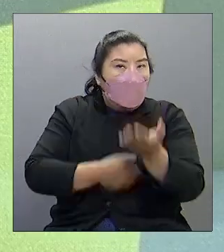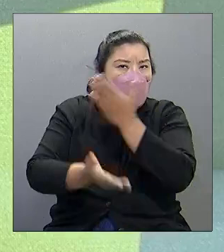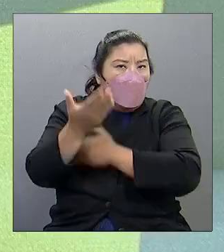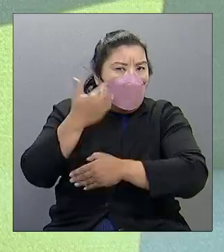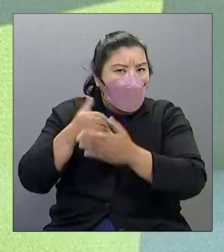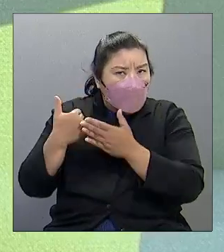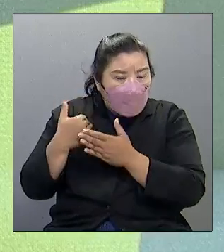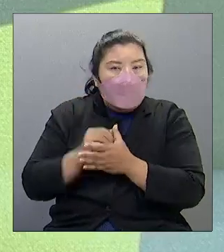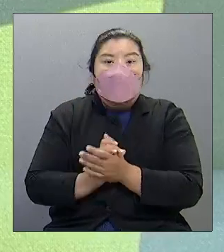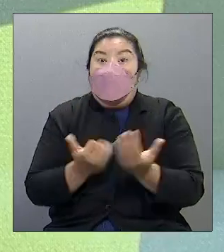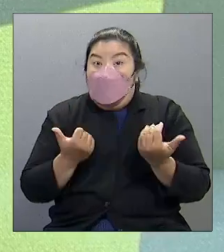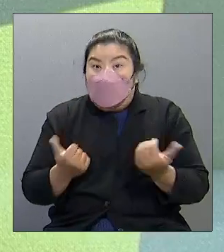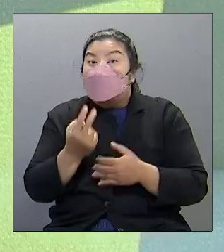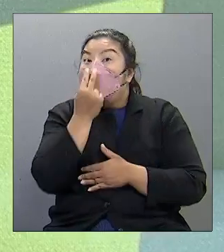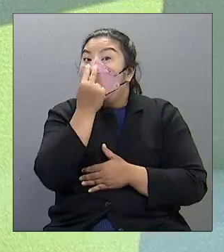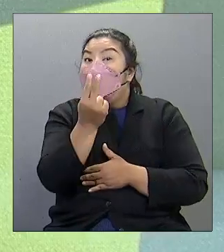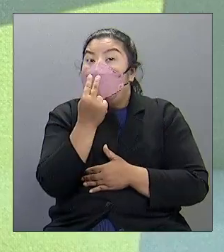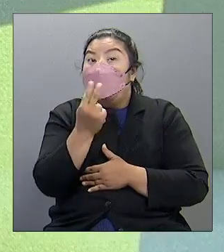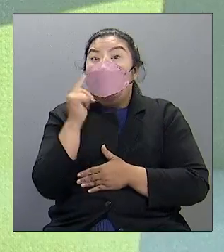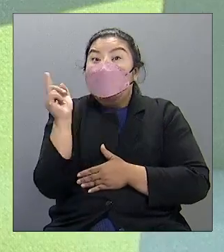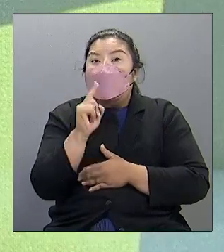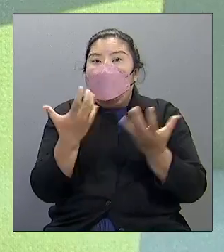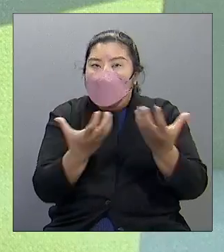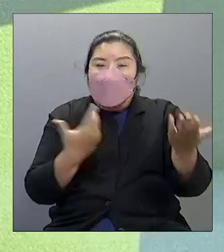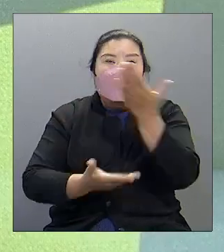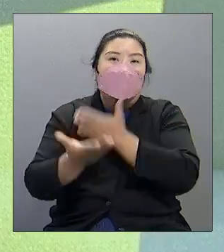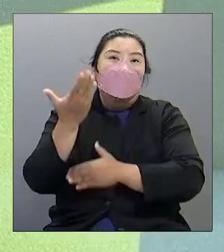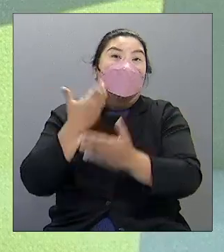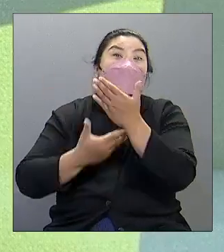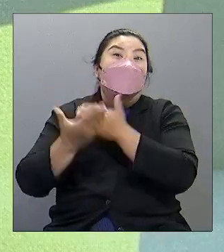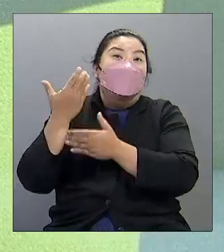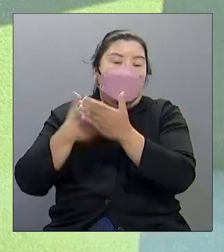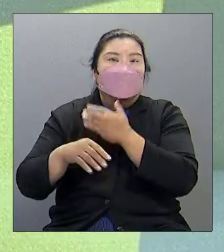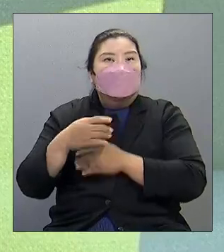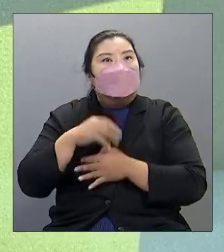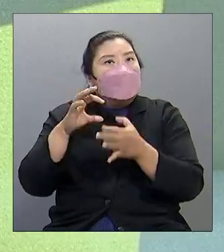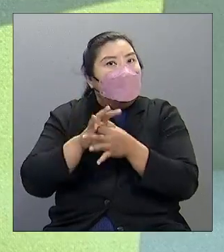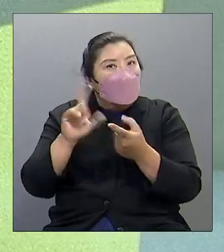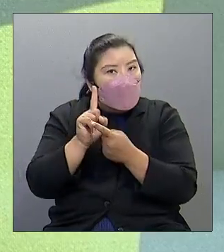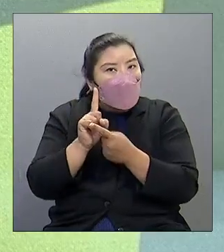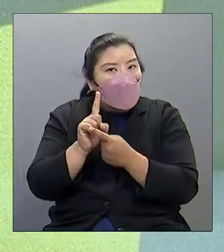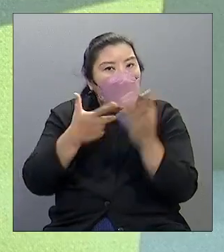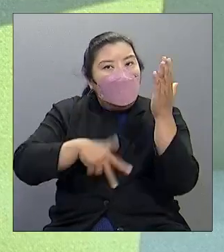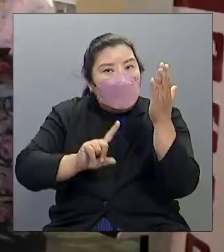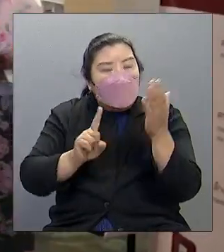ี่จะพาคผชมไปชมนี่ก็คพิพธภั manuscriptจะบอกเล่ความเป็มาของจงหวล instincts